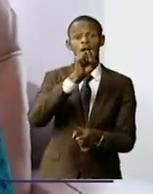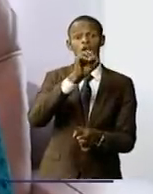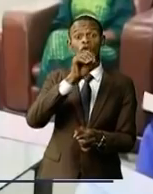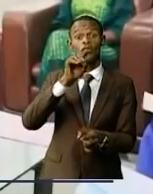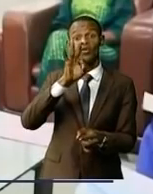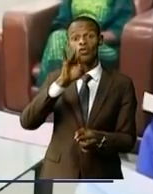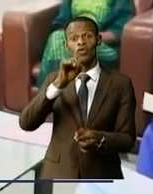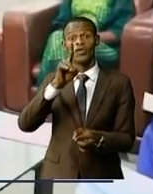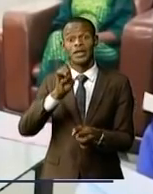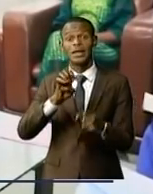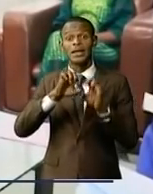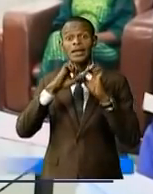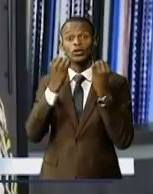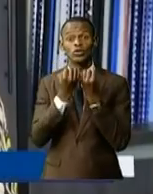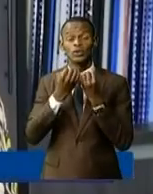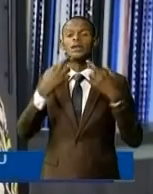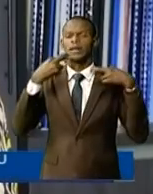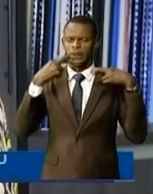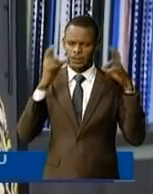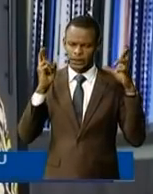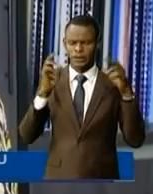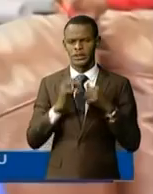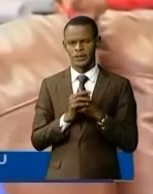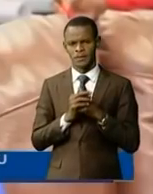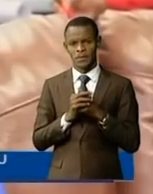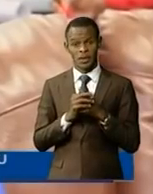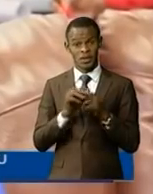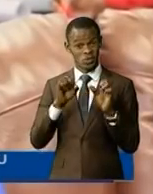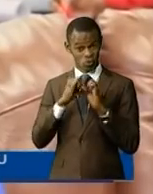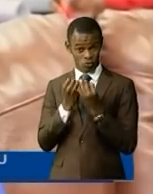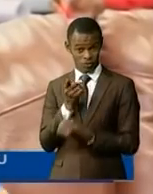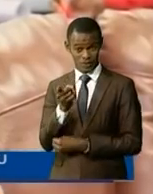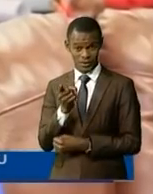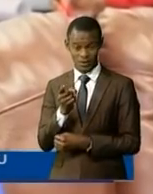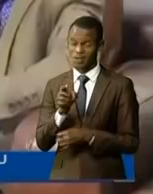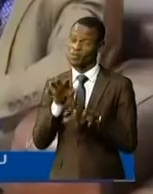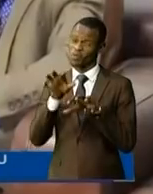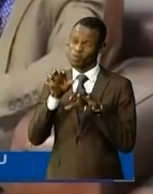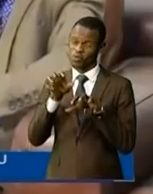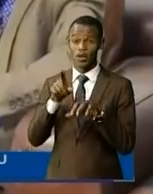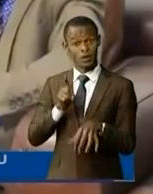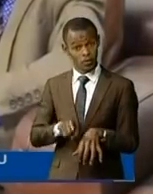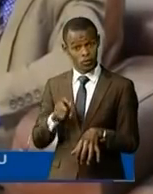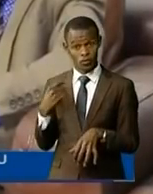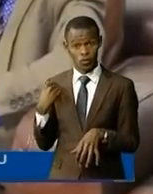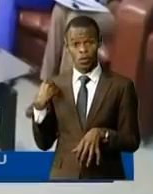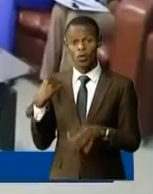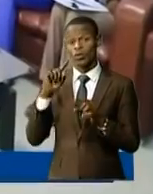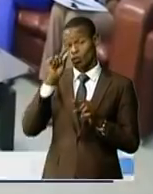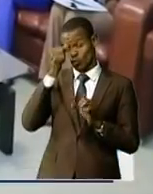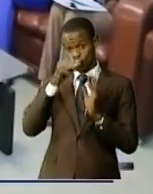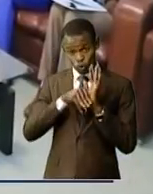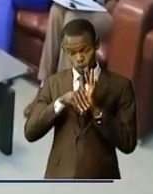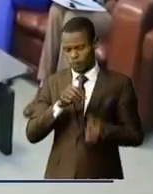corps. La SOFIDE n'est plus que l'ombre de sa gloriole d'antan. Elle a besoin d'un coup d'accélérateur du gouvernement des Rois-Rions pour sa